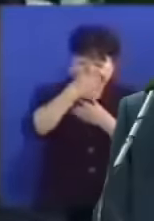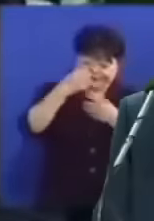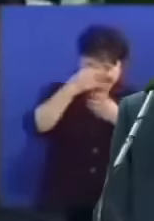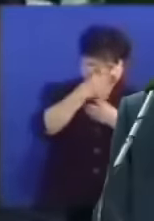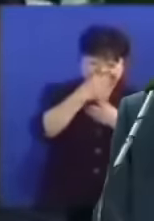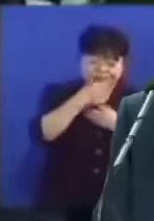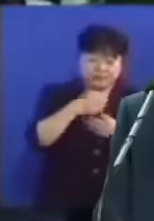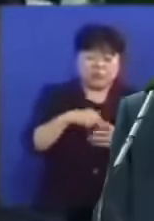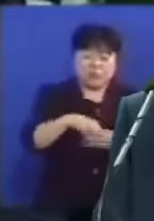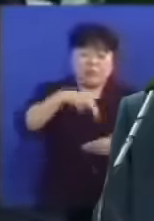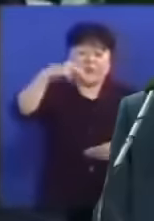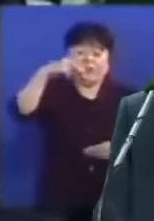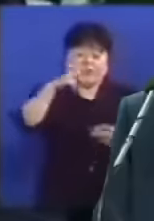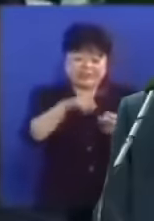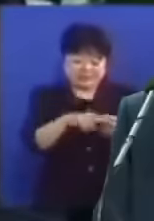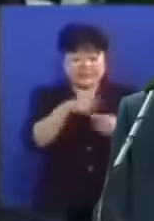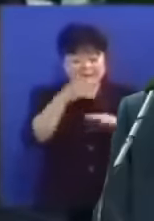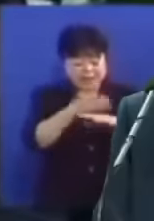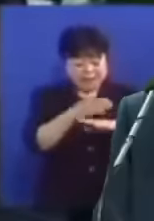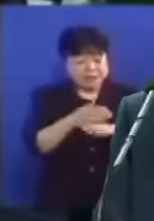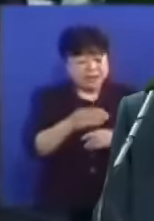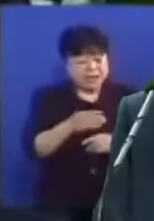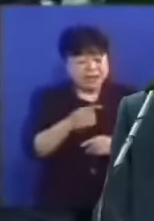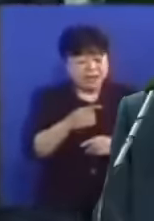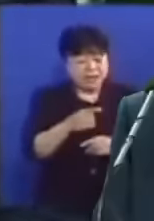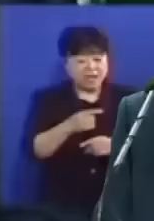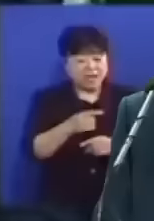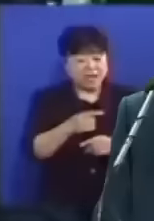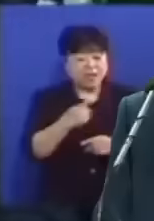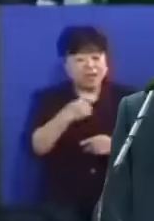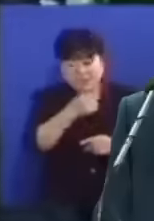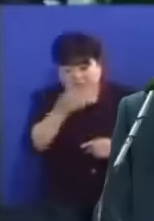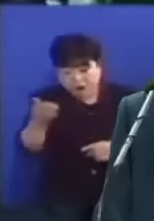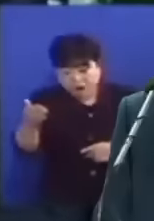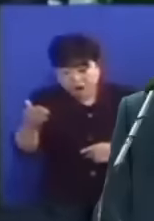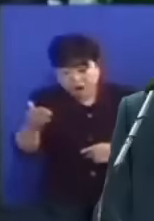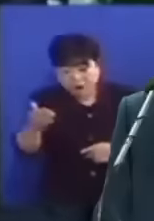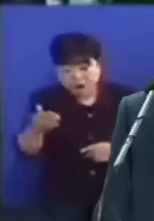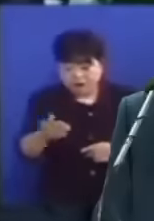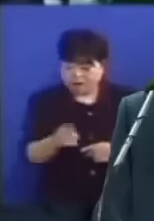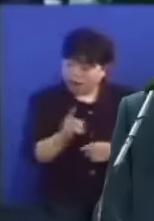대해서 빨가벗고 들어눕는 것에 대해서 감사해 본 적이 있습니까? 예?